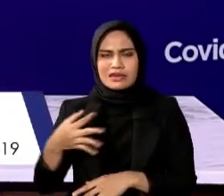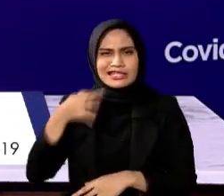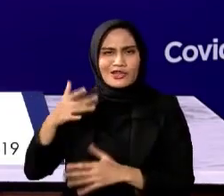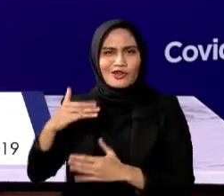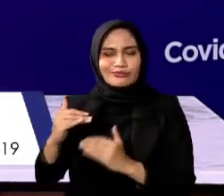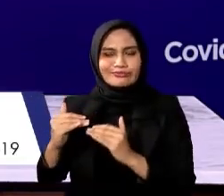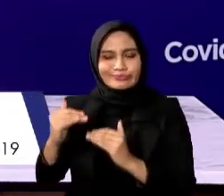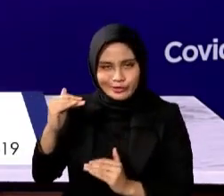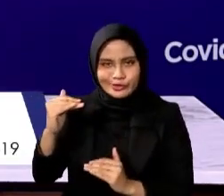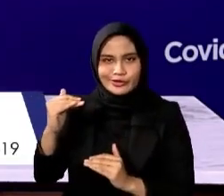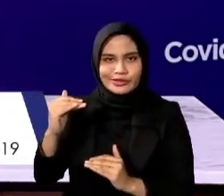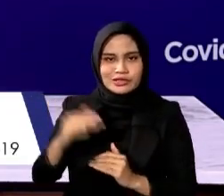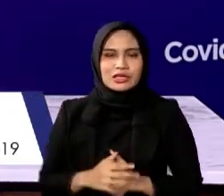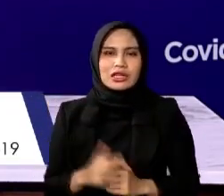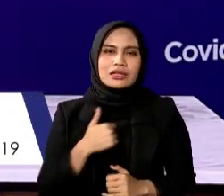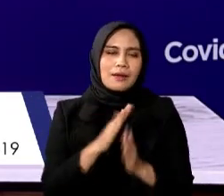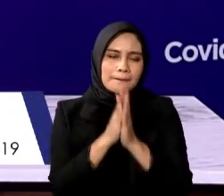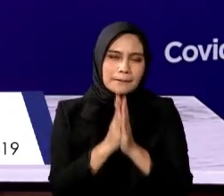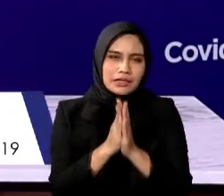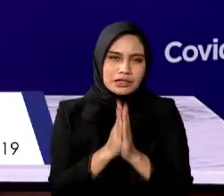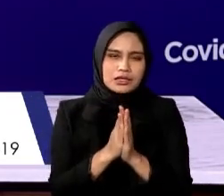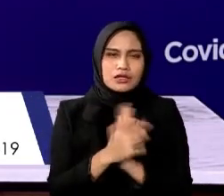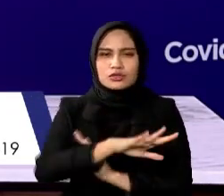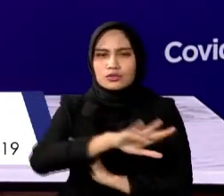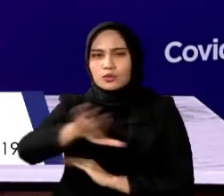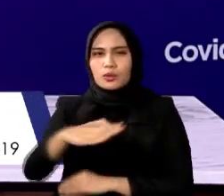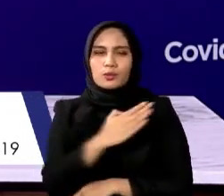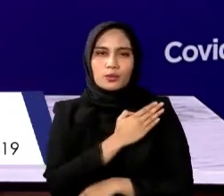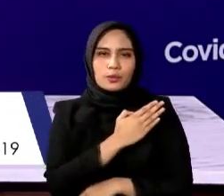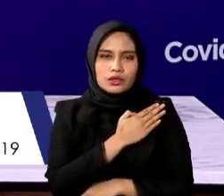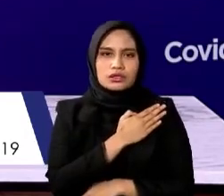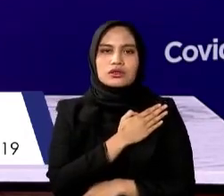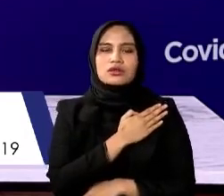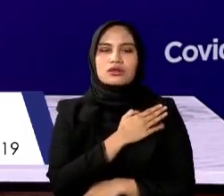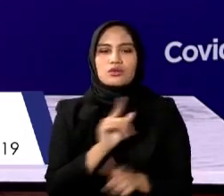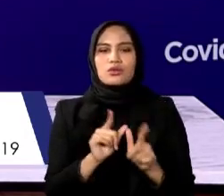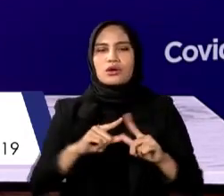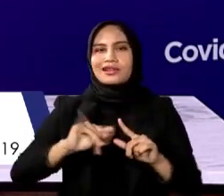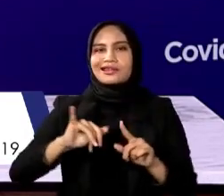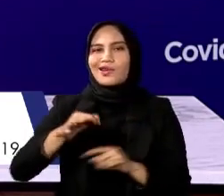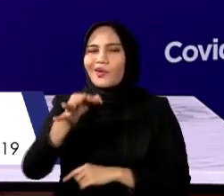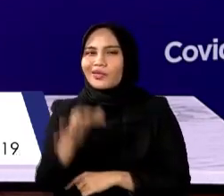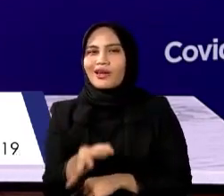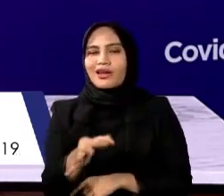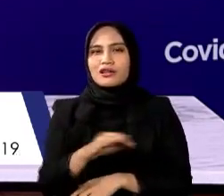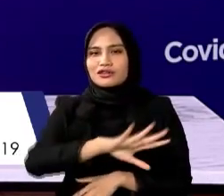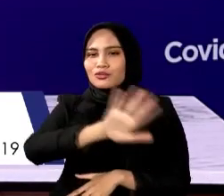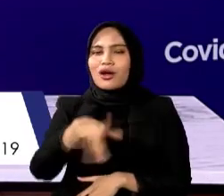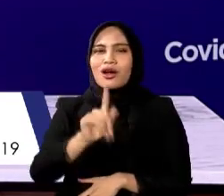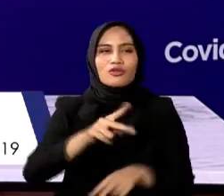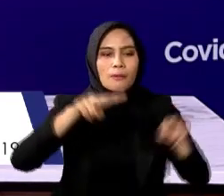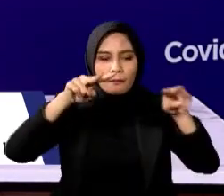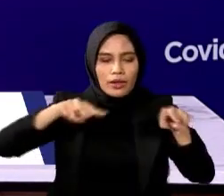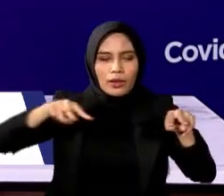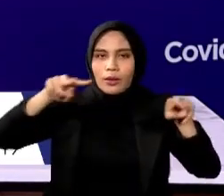daerah saya meminta kepada seluruh bupati dan walikota di Indonesia untuk rutin mantau Ang